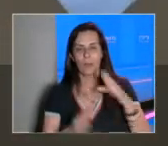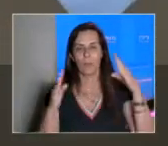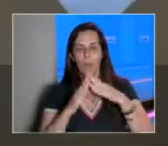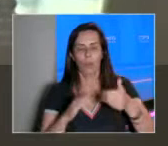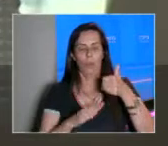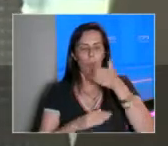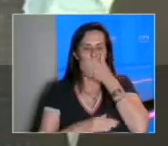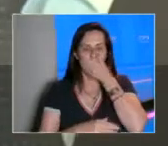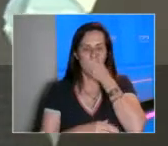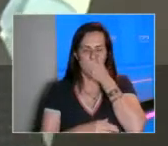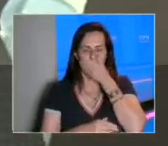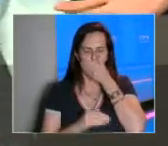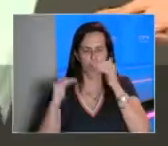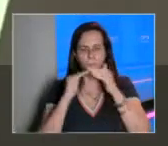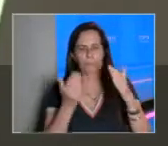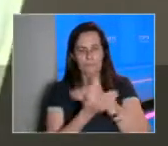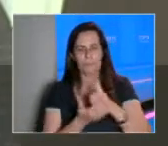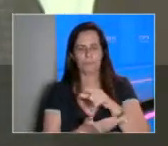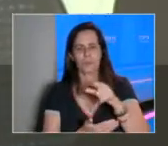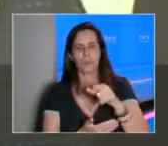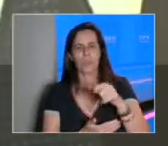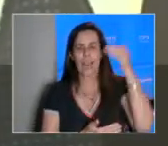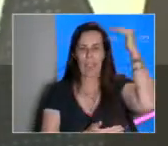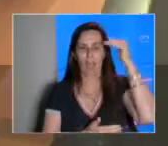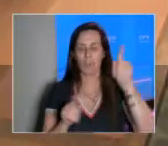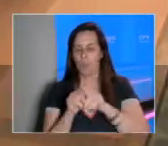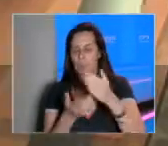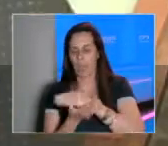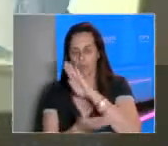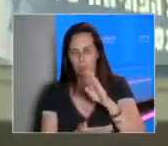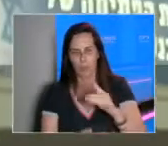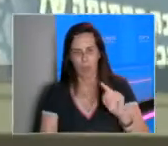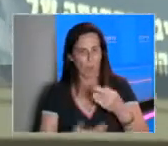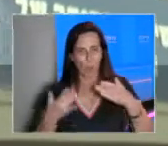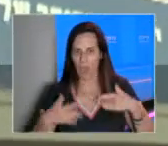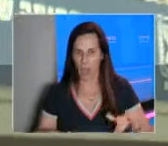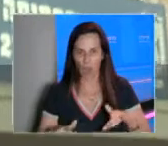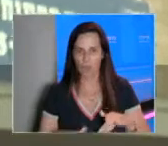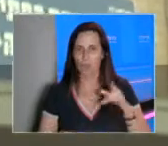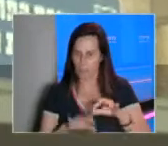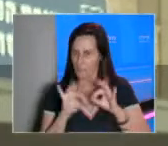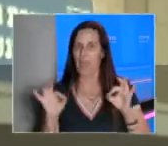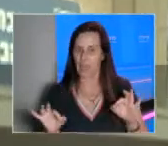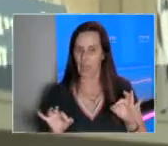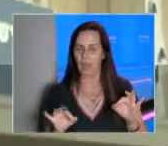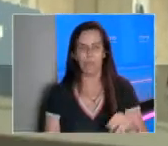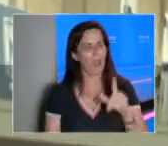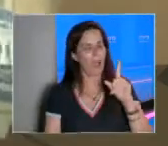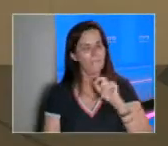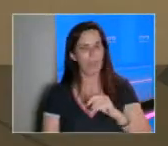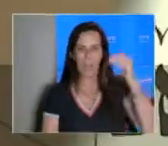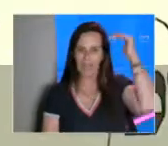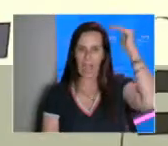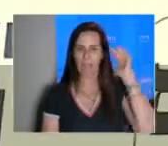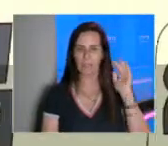החליפי, השוואת שכרו לראש הממשלה בפועל. אז למרות כל ההכחשות, הנושא הזה יוצא לדרך, אבל